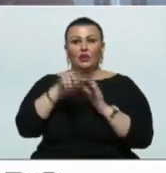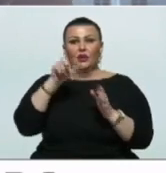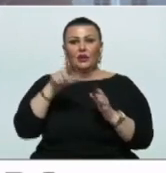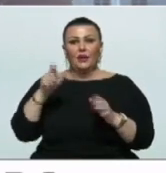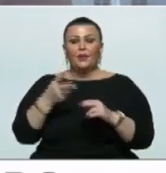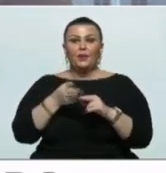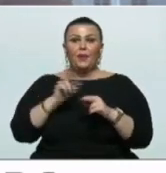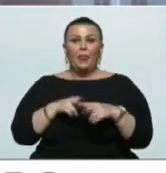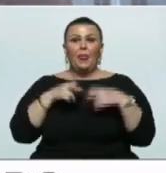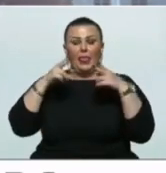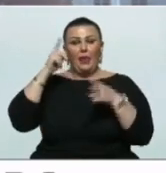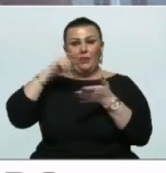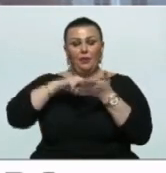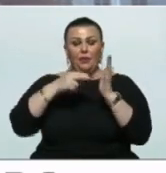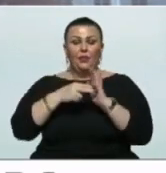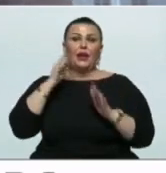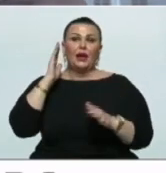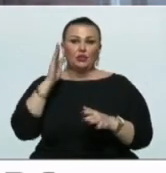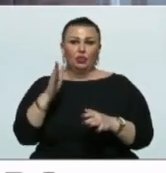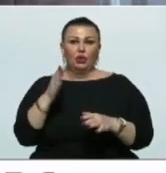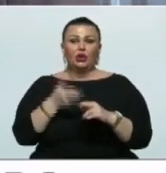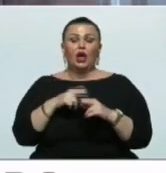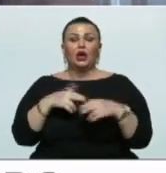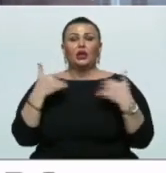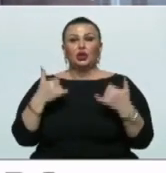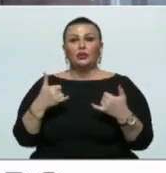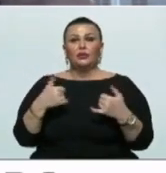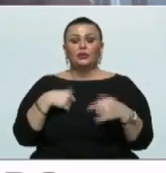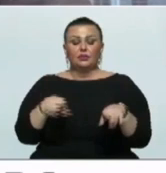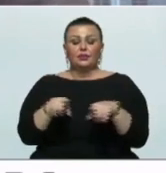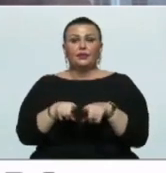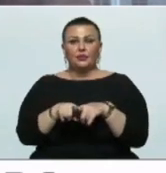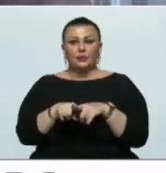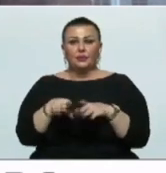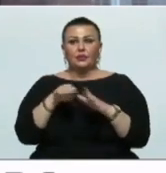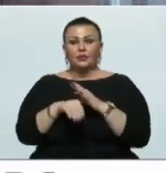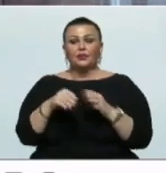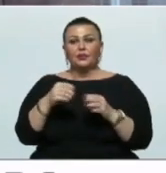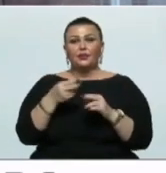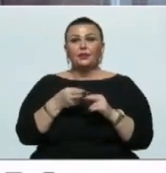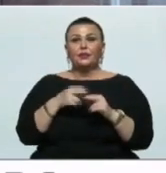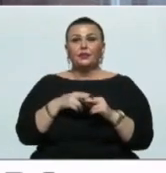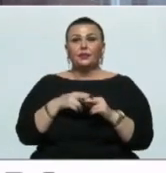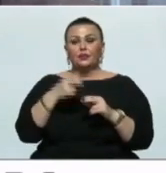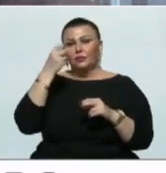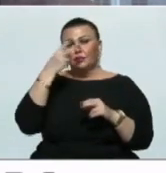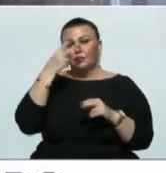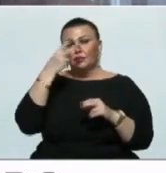bir sefer planlaştırılır mı tezkerenin kabulünden sonra? Şimdi tabii ben de 3